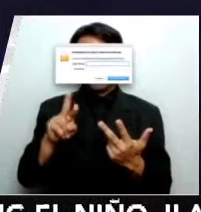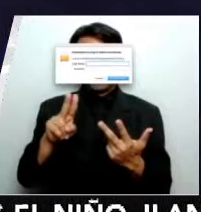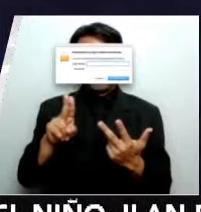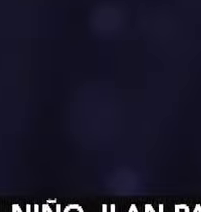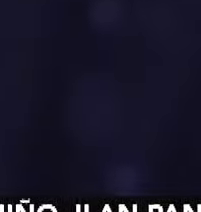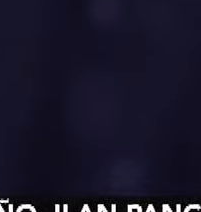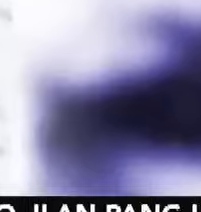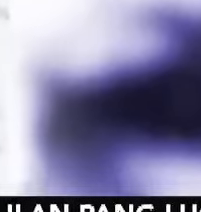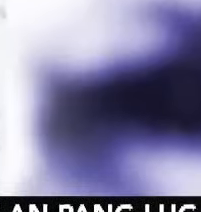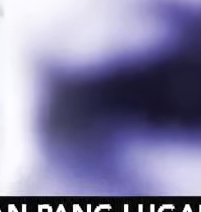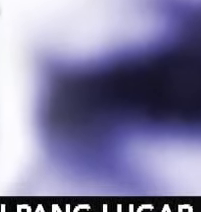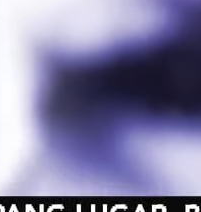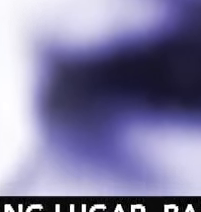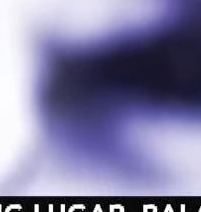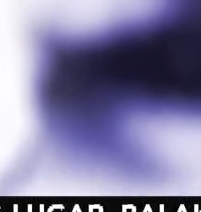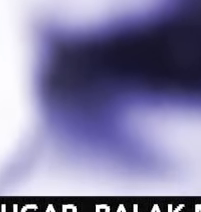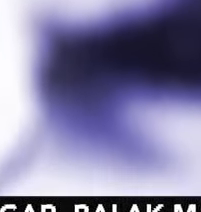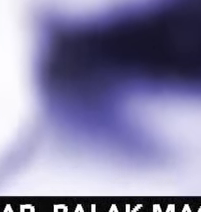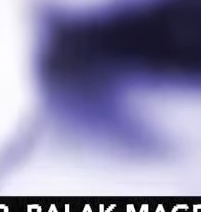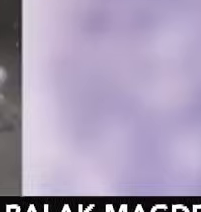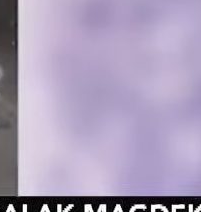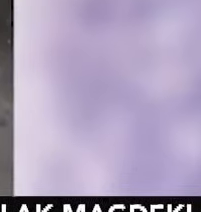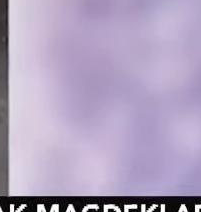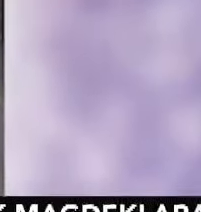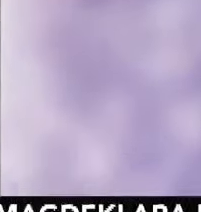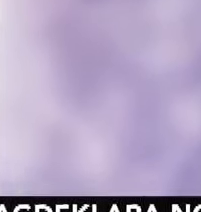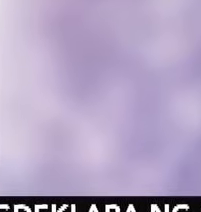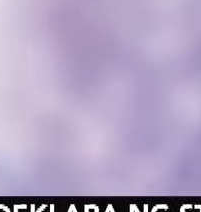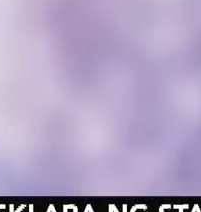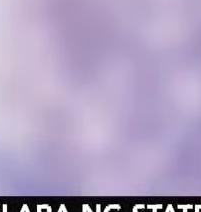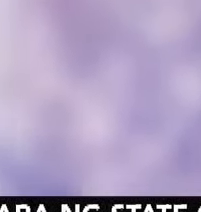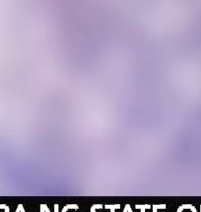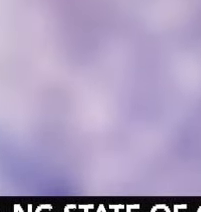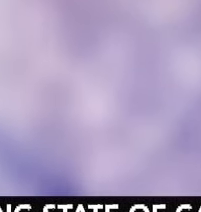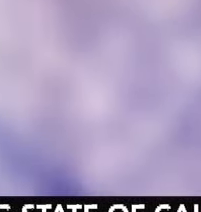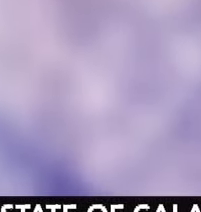around Calgary. Nelson Canlas, nagbabalita para sa GMA Integrated News.